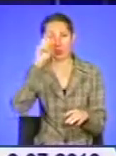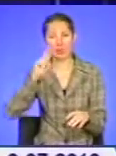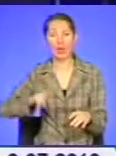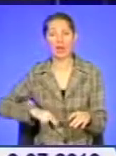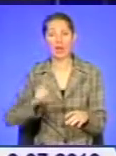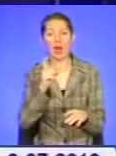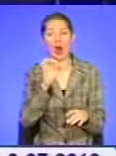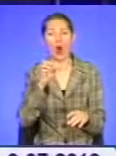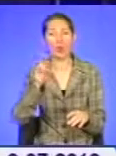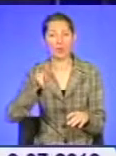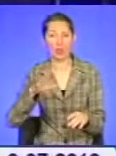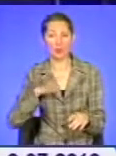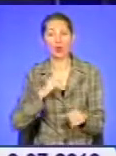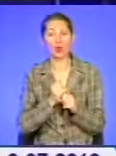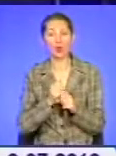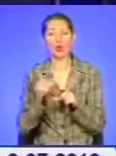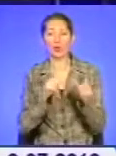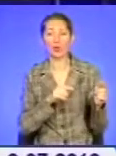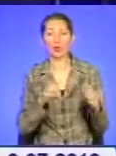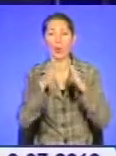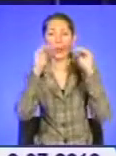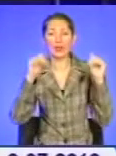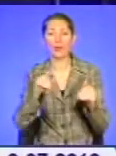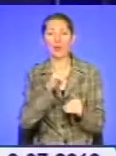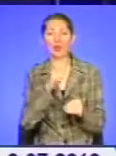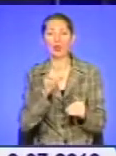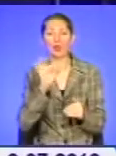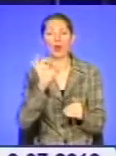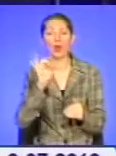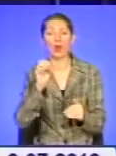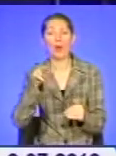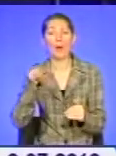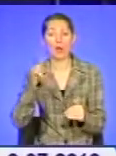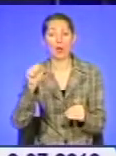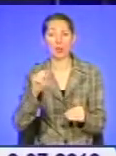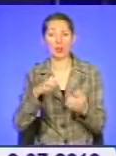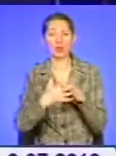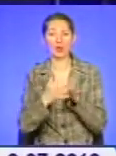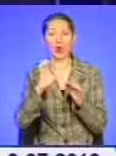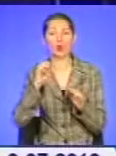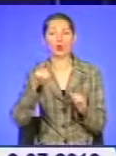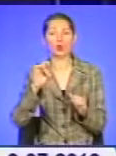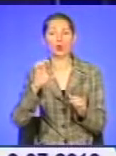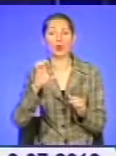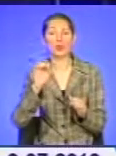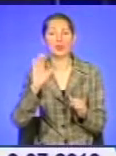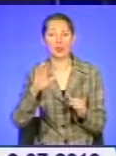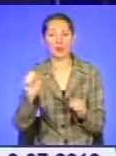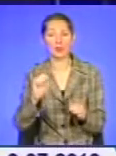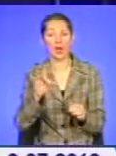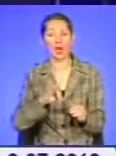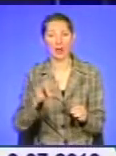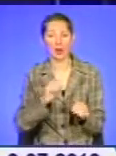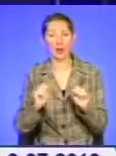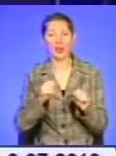Хоптян, перебуваючи з робочою поїздкою у таборі «Зарипат», що у Струсові Теребовлянського району. Керівник краю планує побувати у всіх